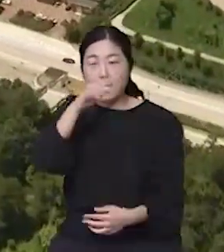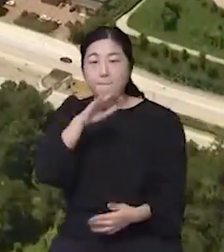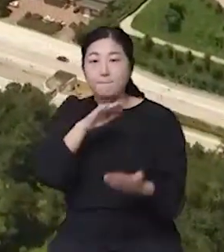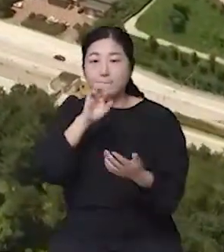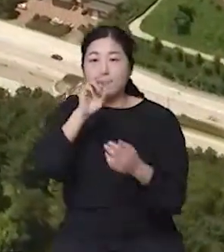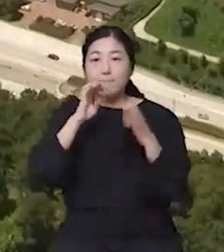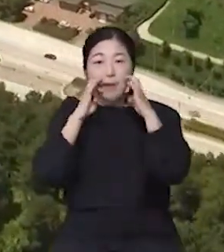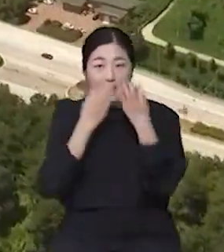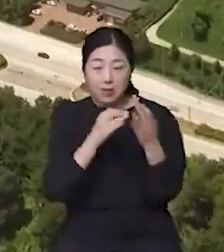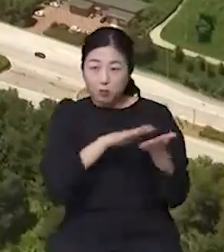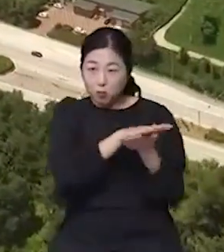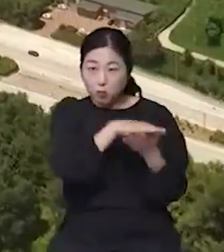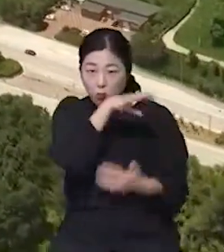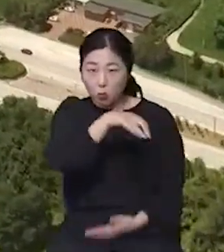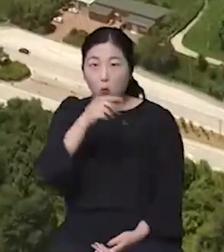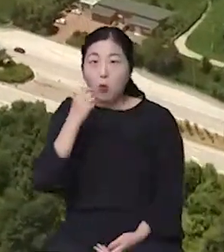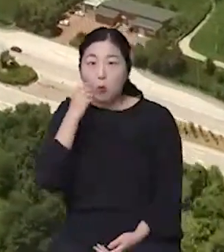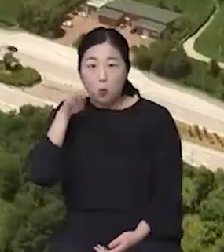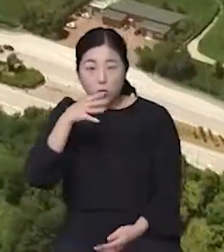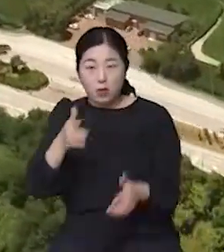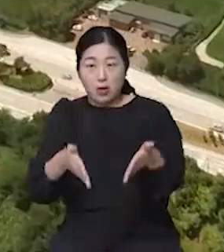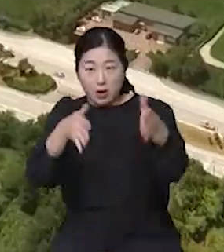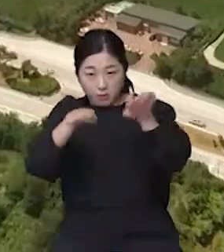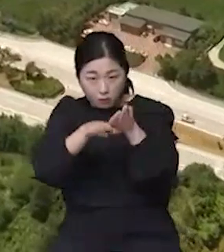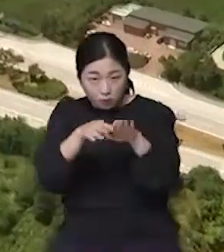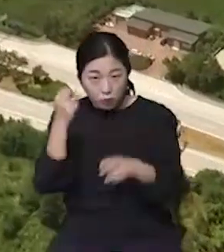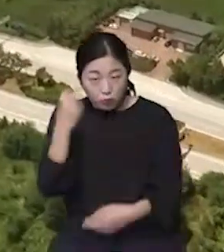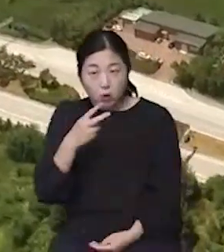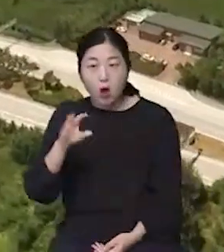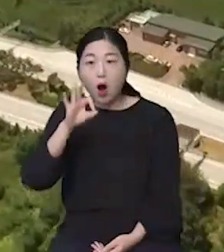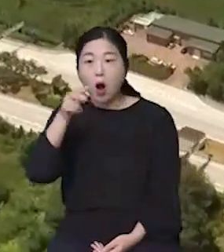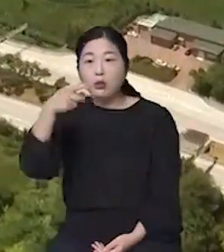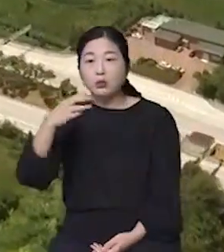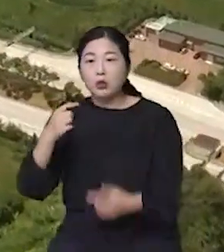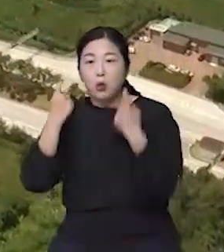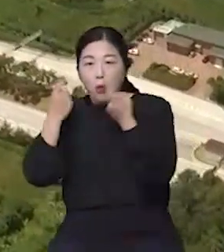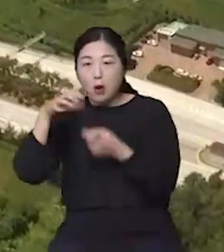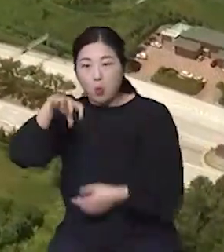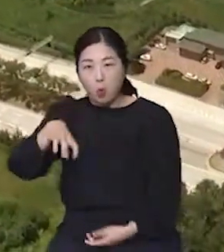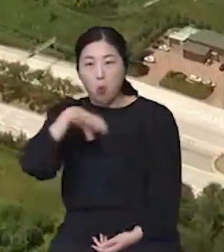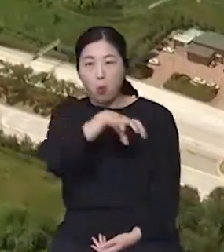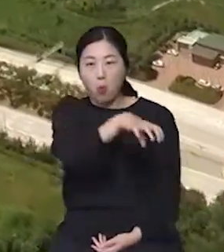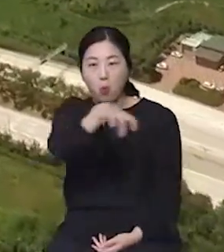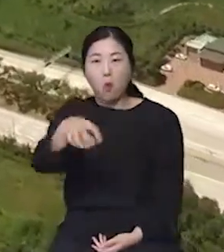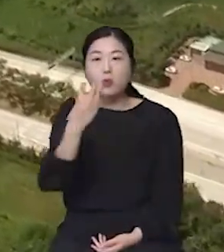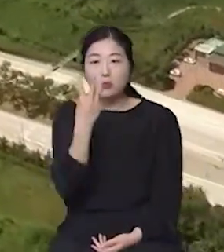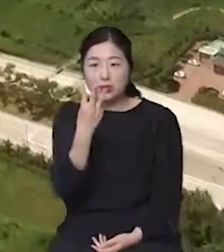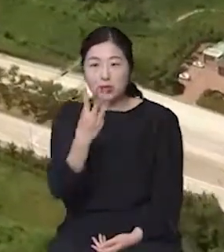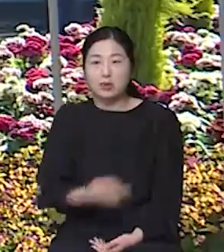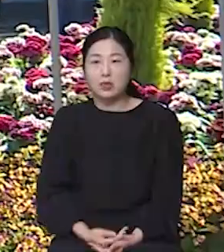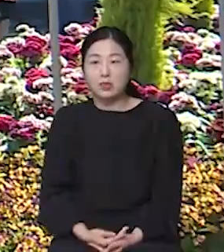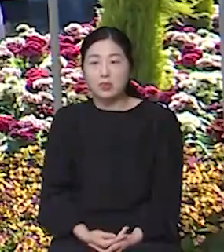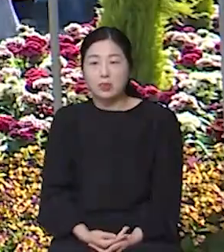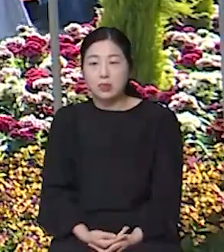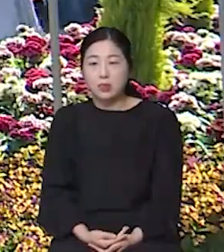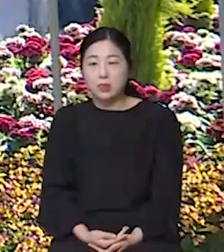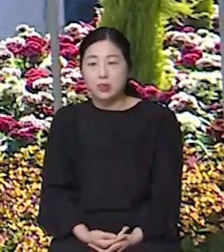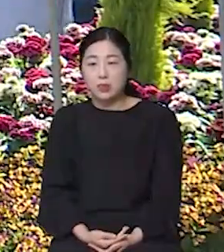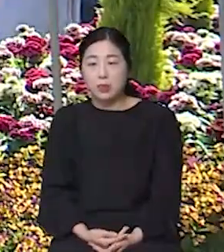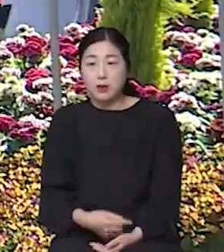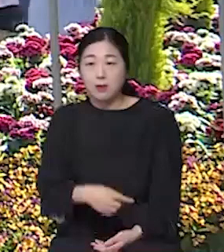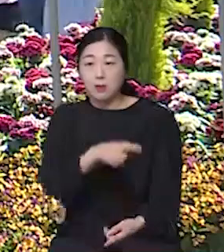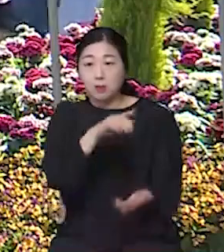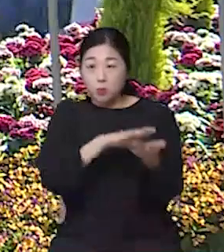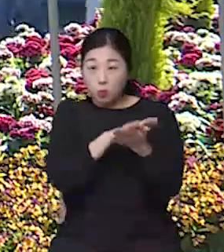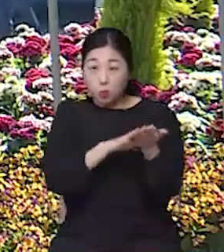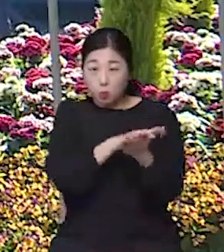패밀리랜드와 본청공단에 있는 롯데 칠성 부지, 그리고 어등산 관광단지 세 곳으로 알려졌습니다.